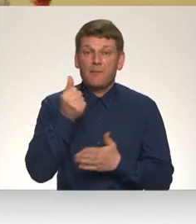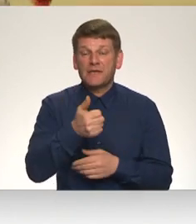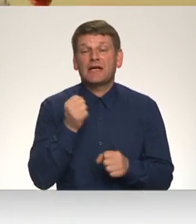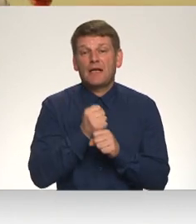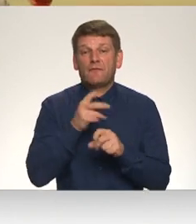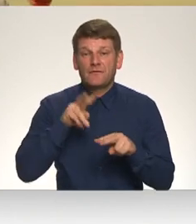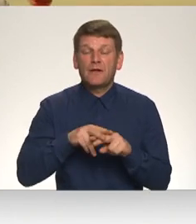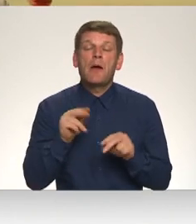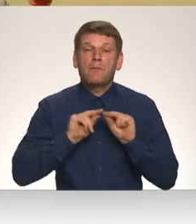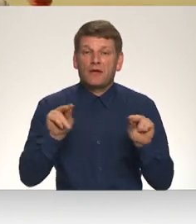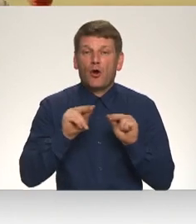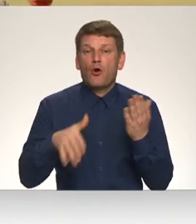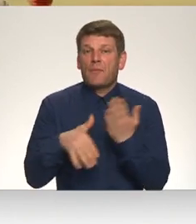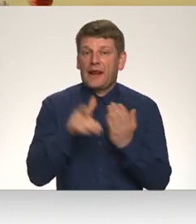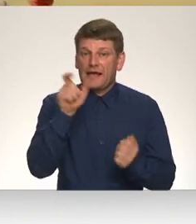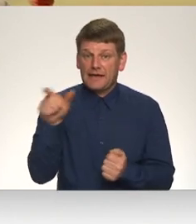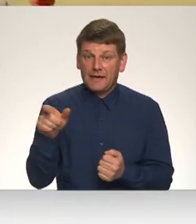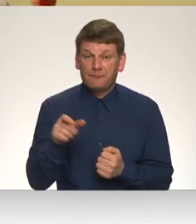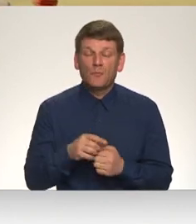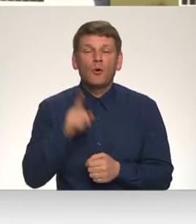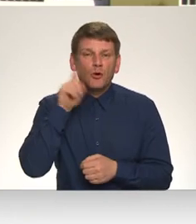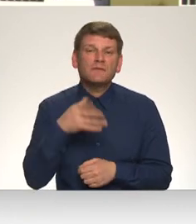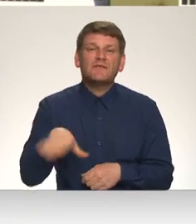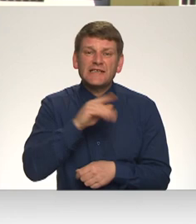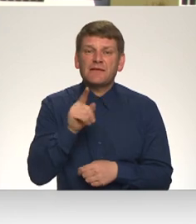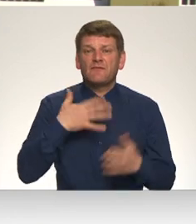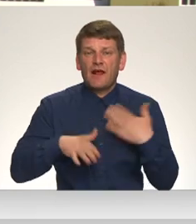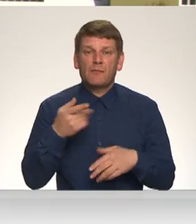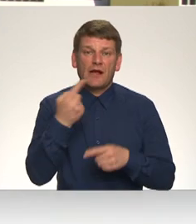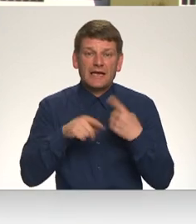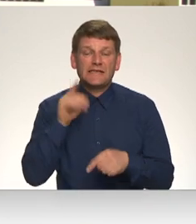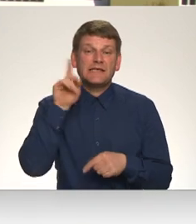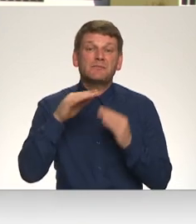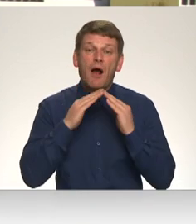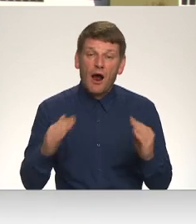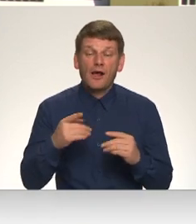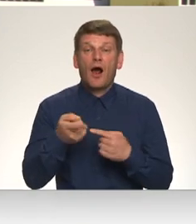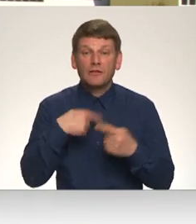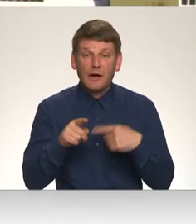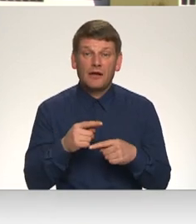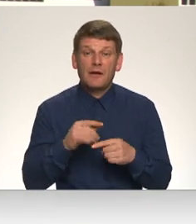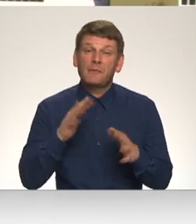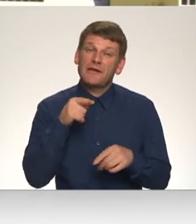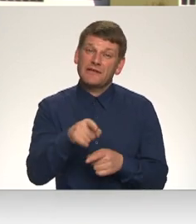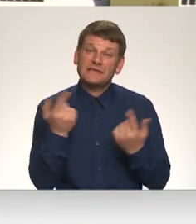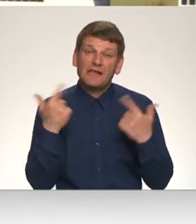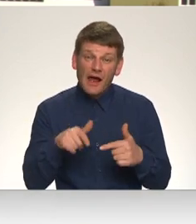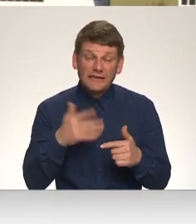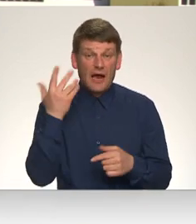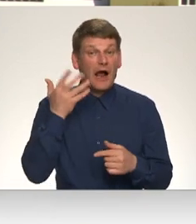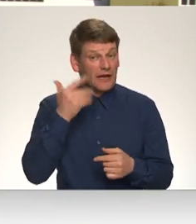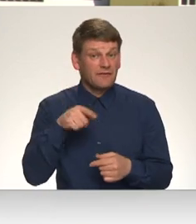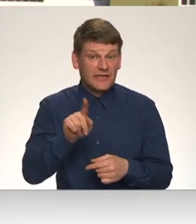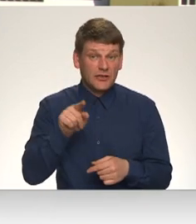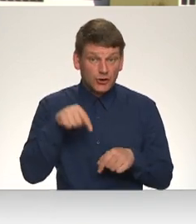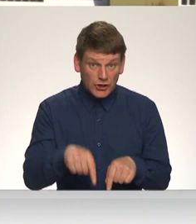vietas pedagogu palīgiem. Protams, ka visiem ir vēlme atgriezties mājās un atpakaļ, bet tas laiks, kad viņi ir šeit,